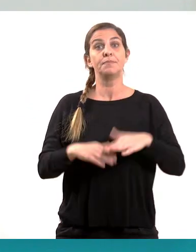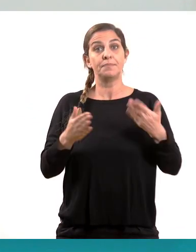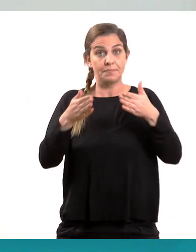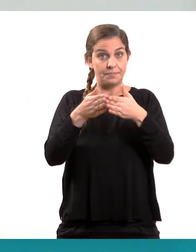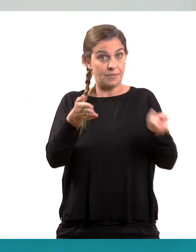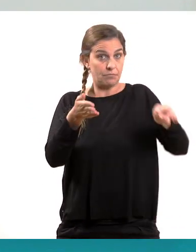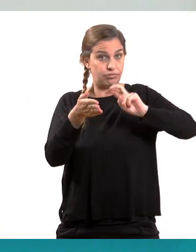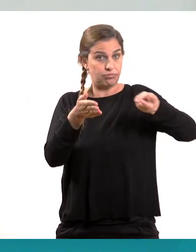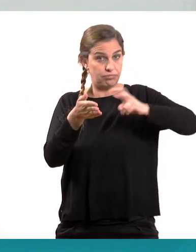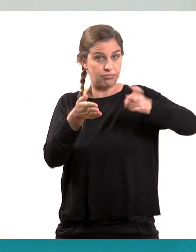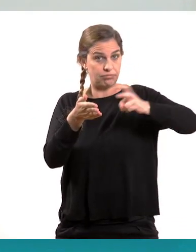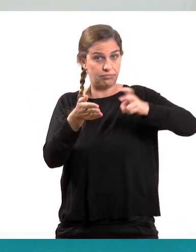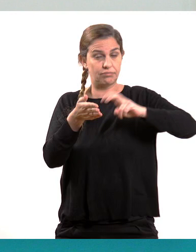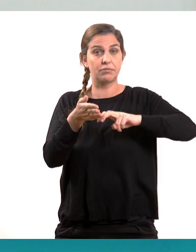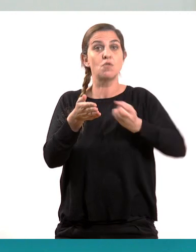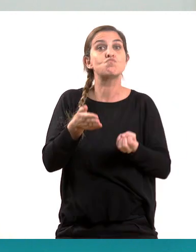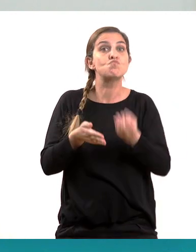Ανέβηκαν